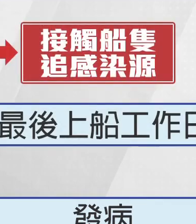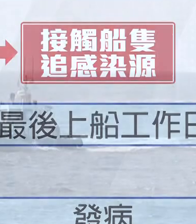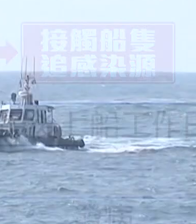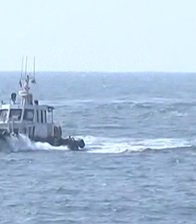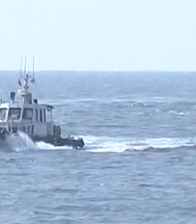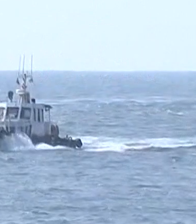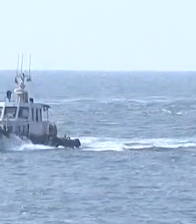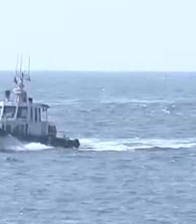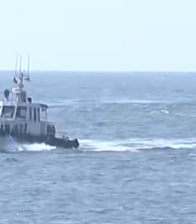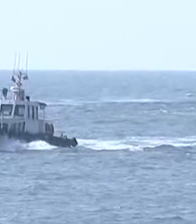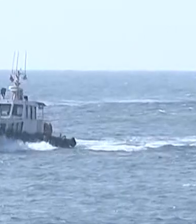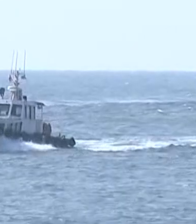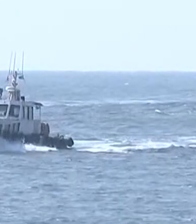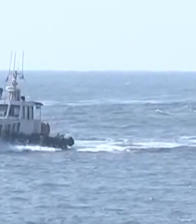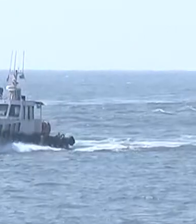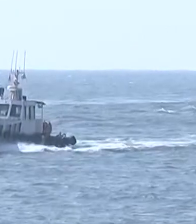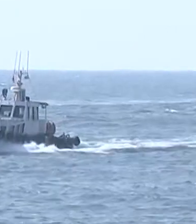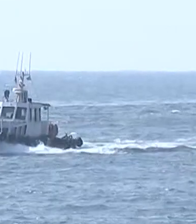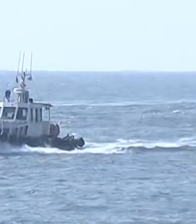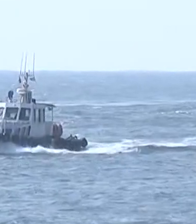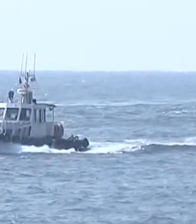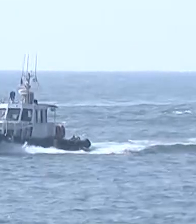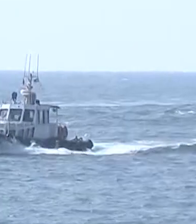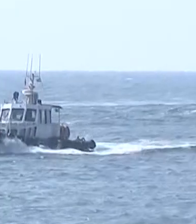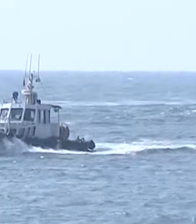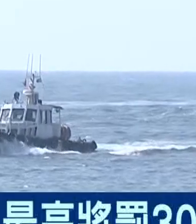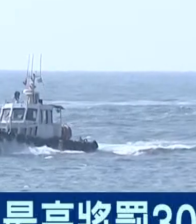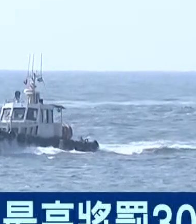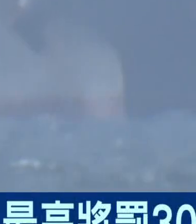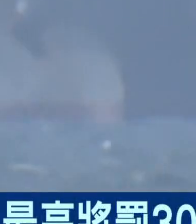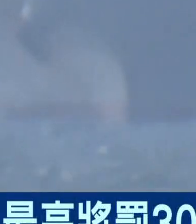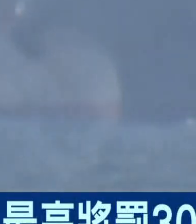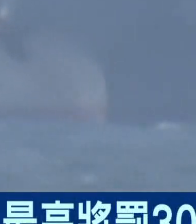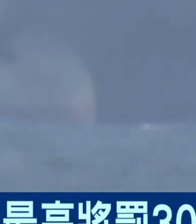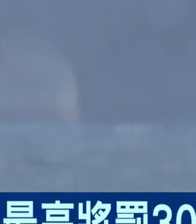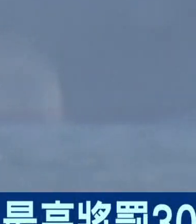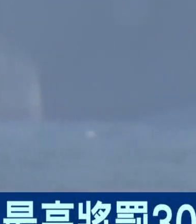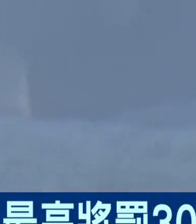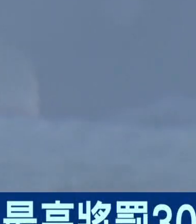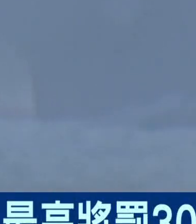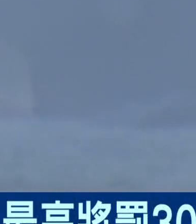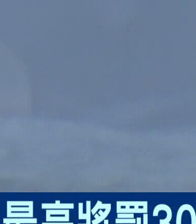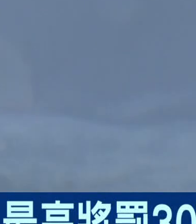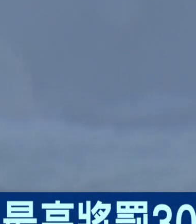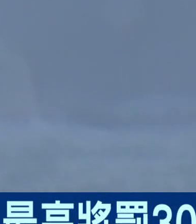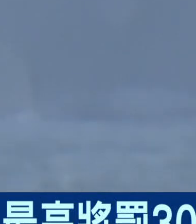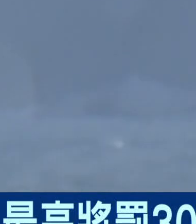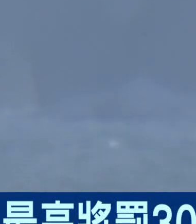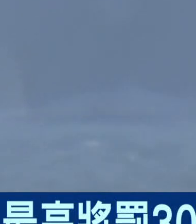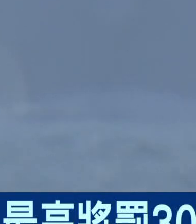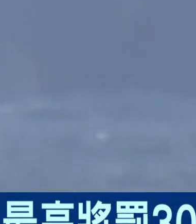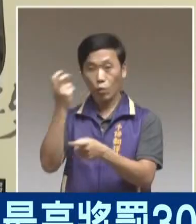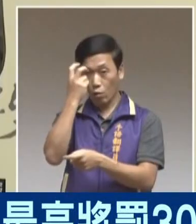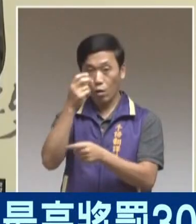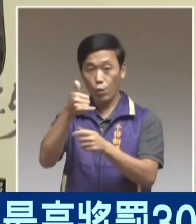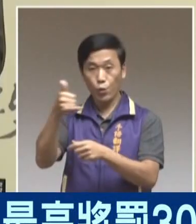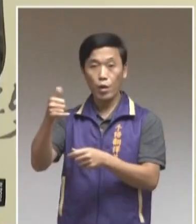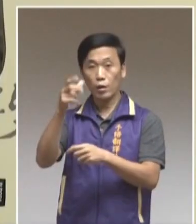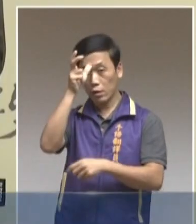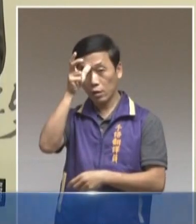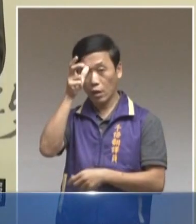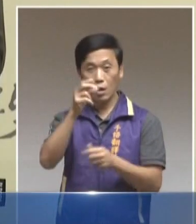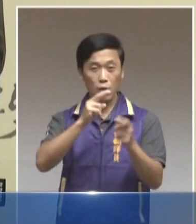接触。目前大部分船都已经出海，但最终疫调这名饮水人是高风险作业人员，却多次未依规定道歉。 多次